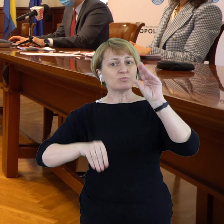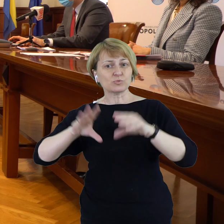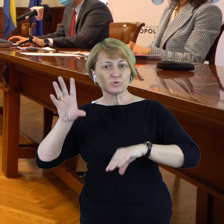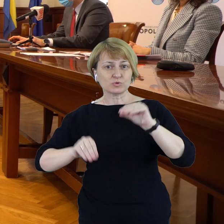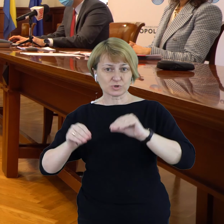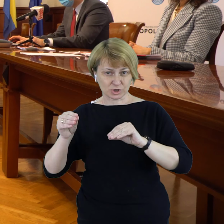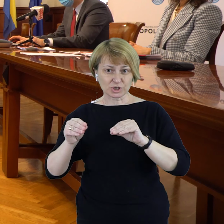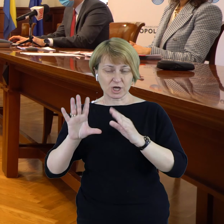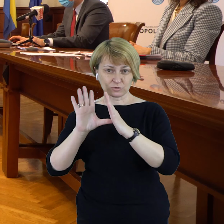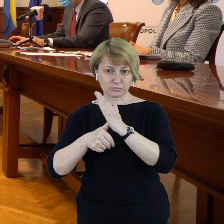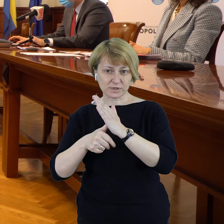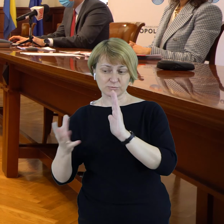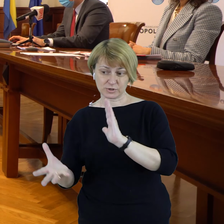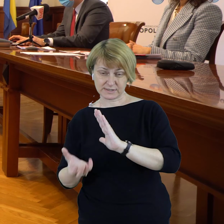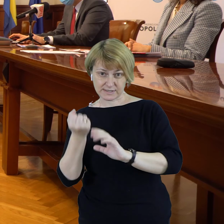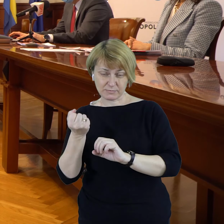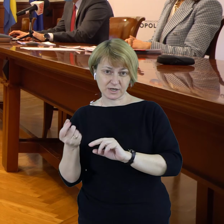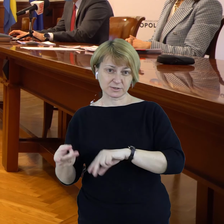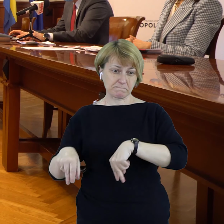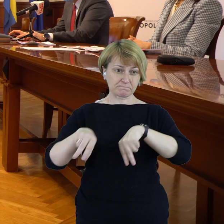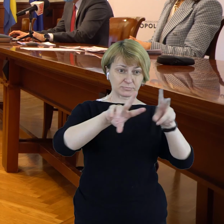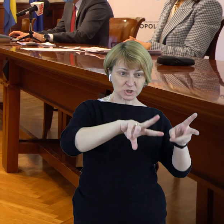wędrują prosto z budżetu miasta